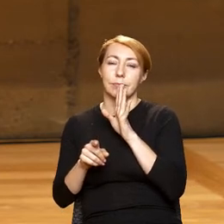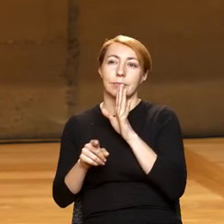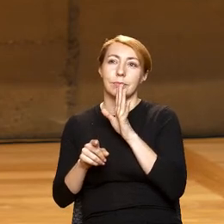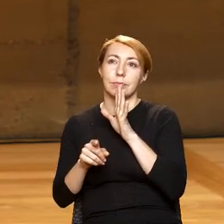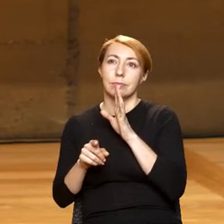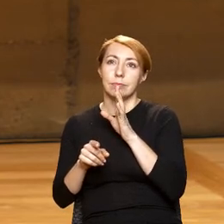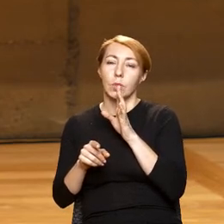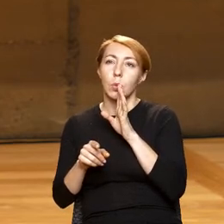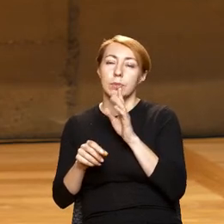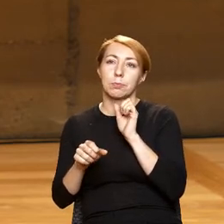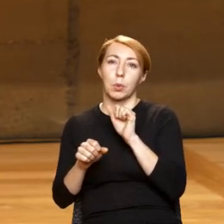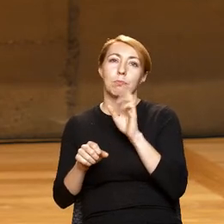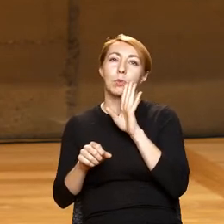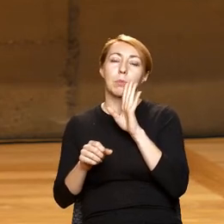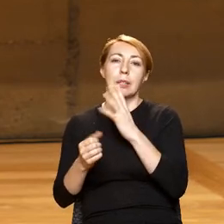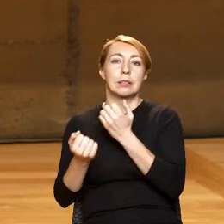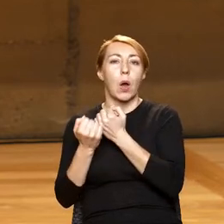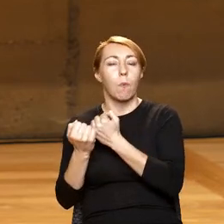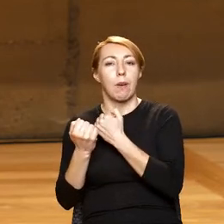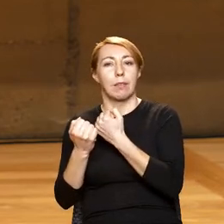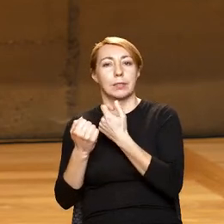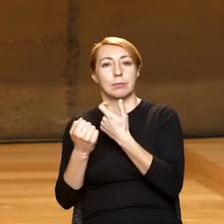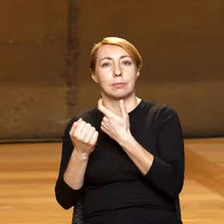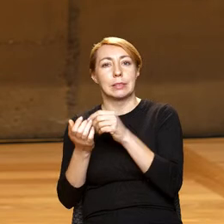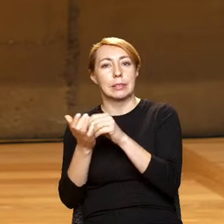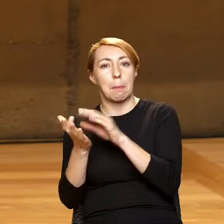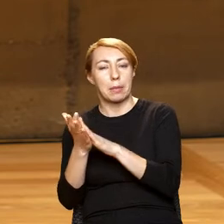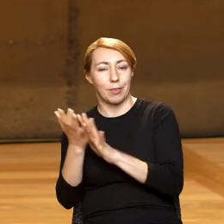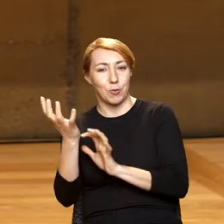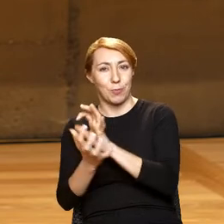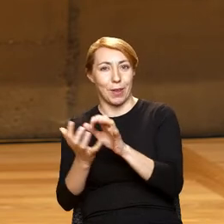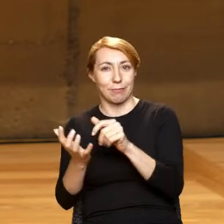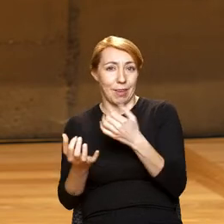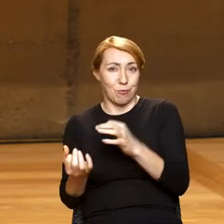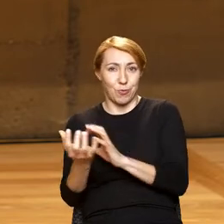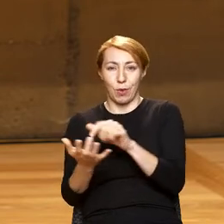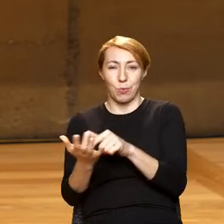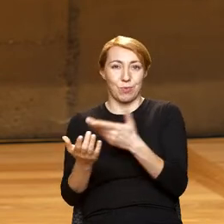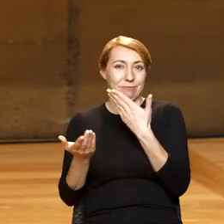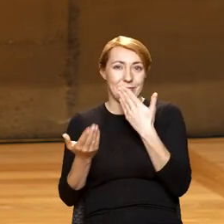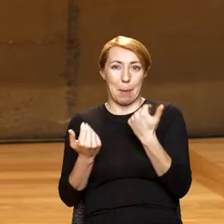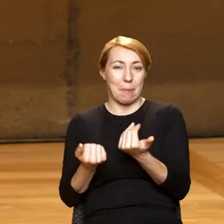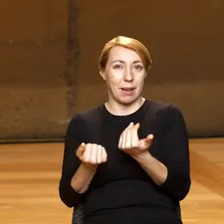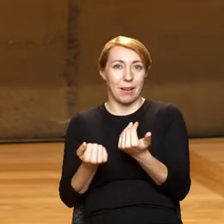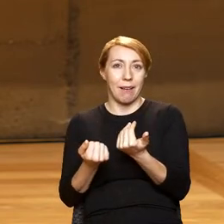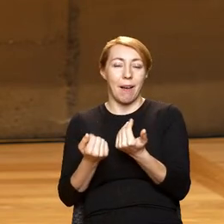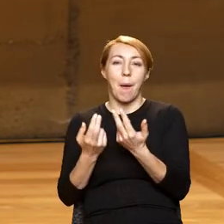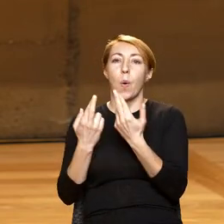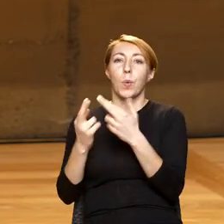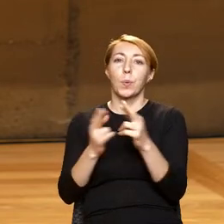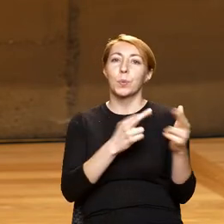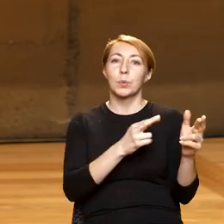zachowanym, zapisanym światem, którego już nie ma. Różnica tylko polega może na tym, że